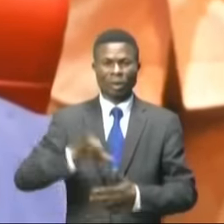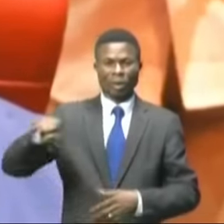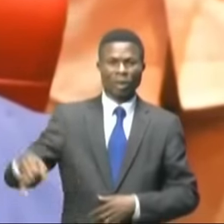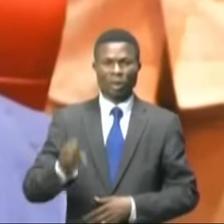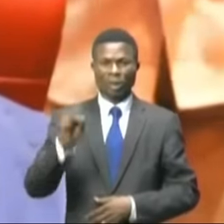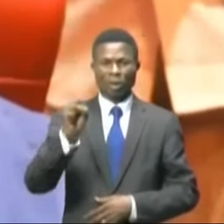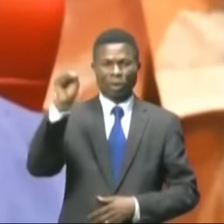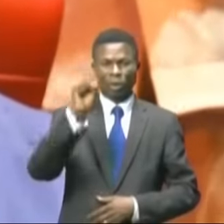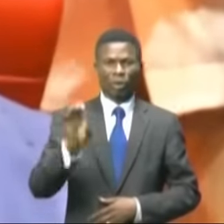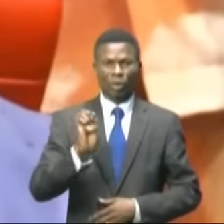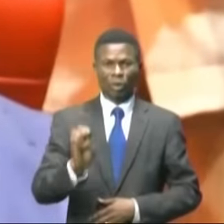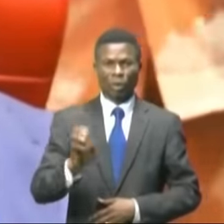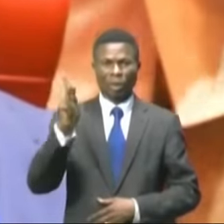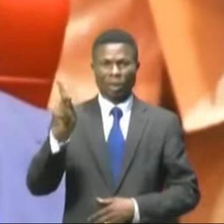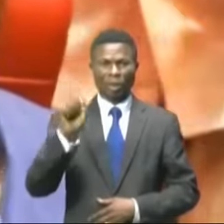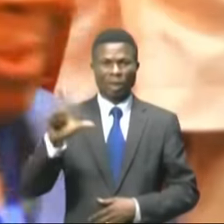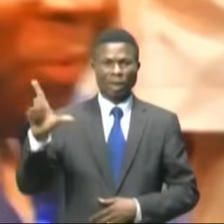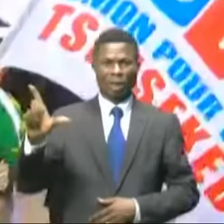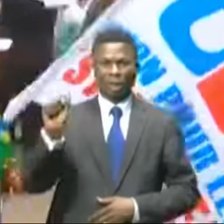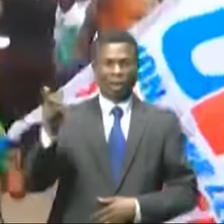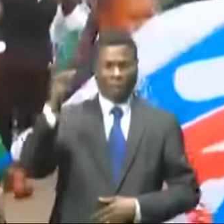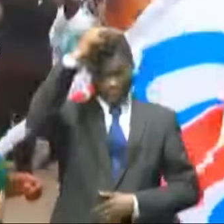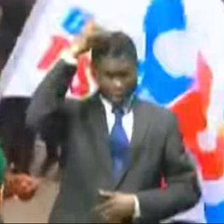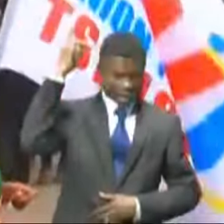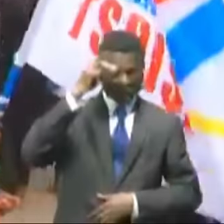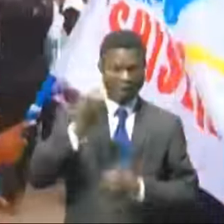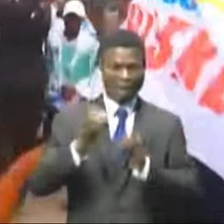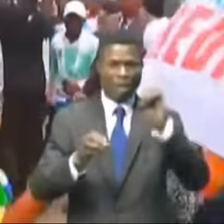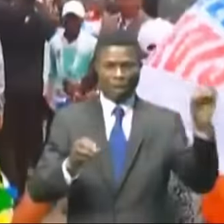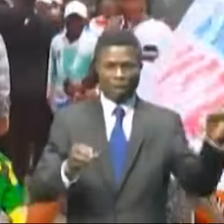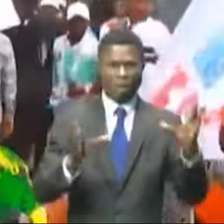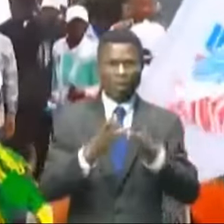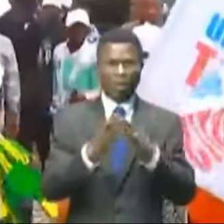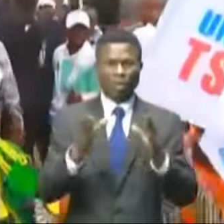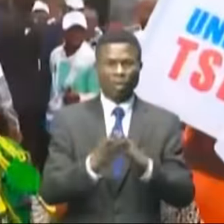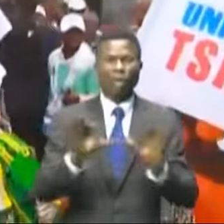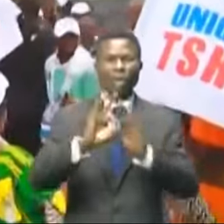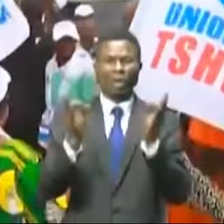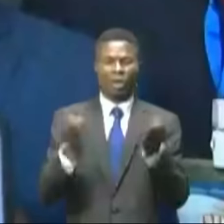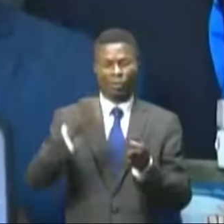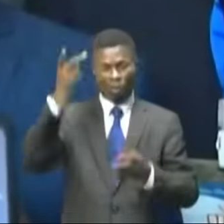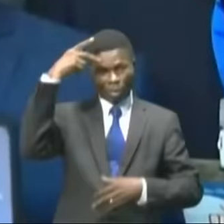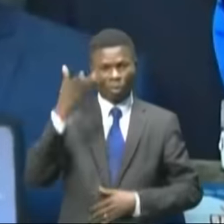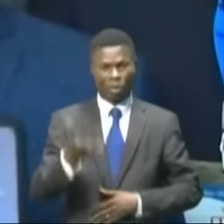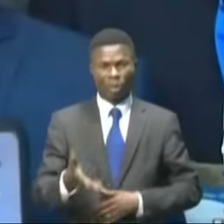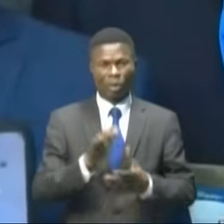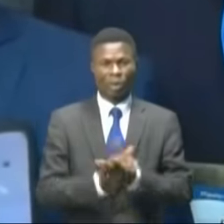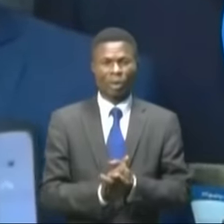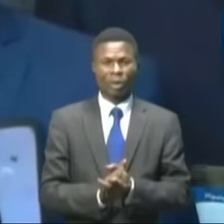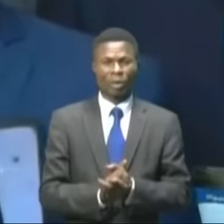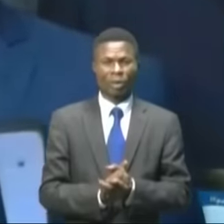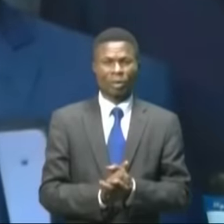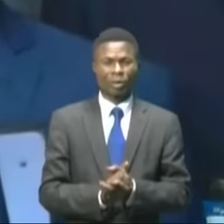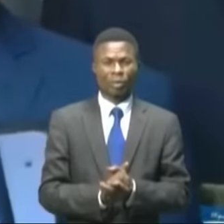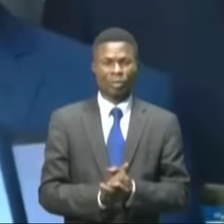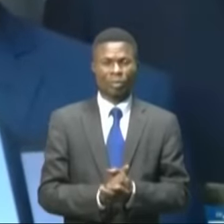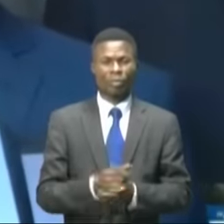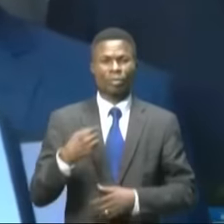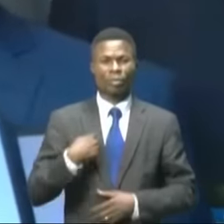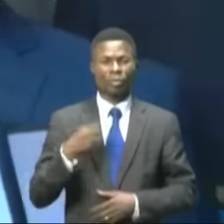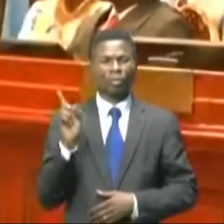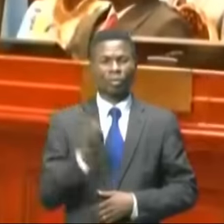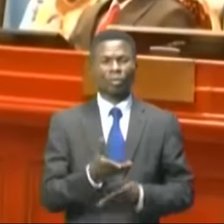Kalalawa Kalala du Kasaï oriental qui s'est fait accompagner de sa famille politique. Je suis heureux d'avoir entendu